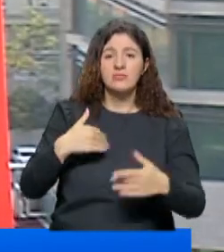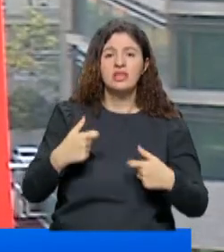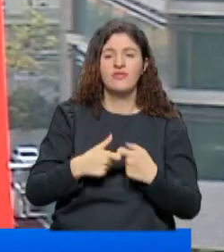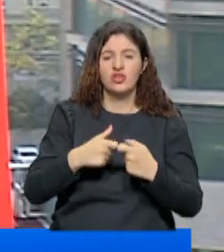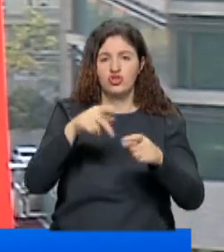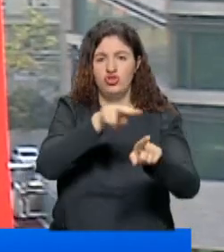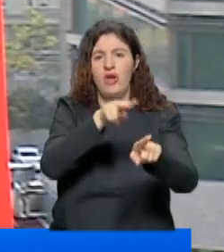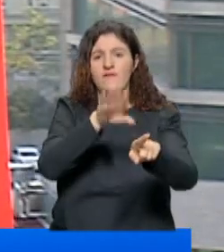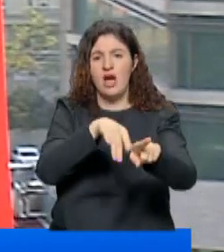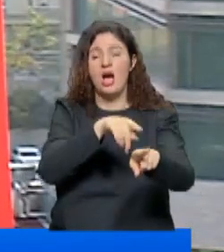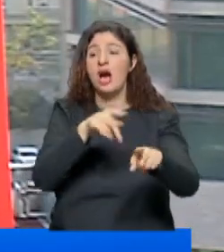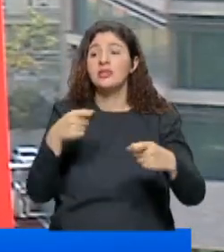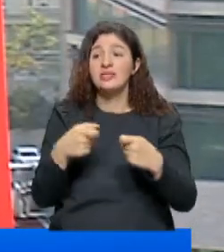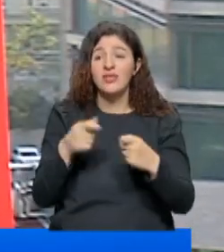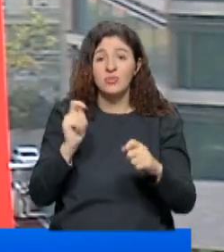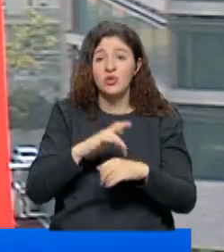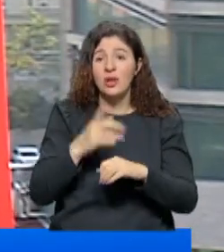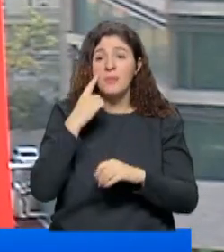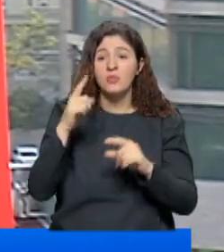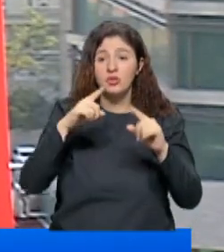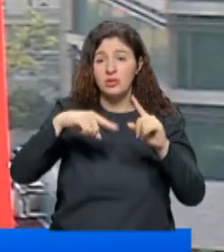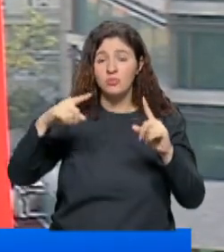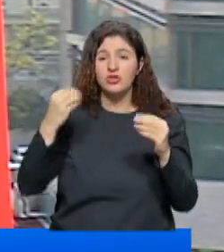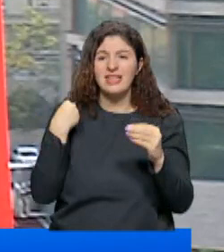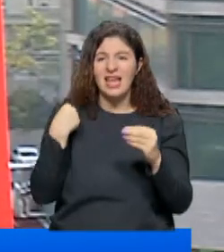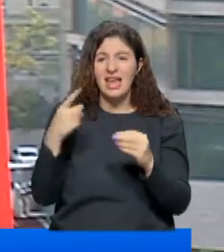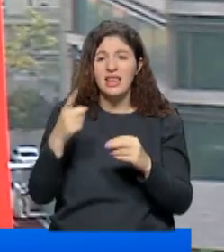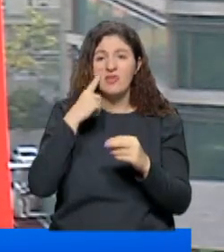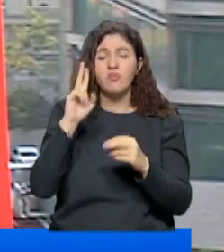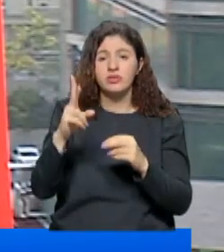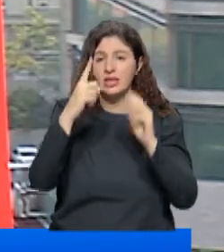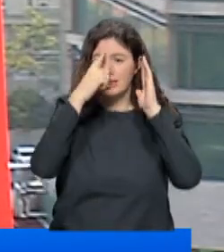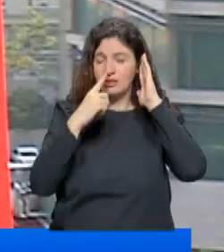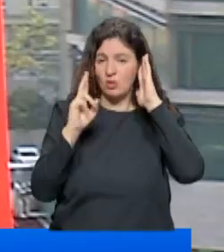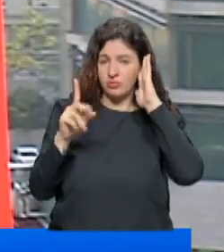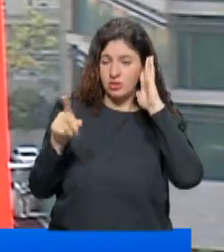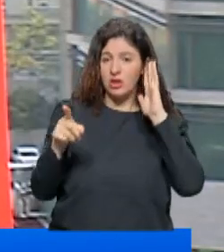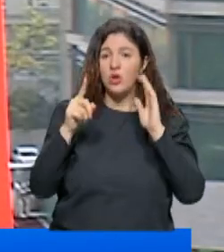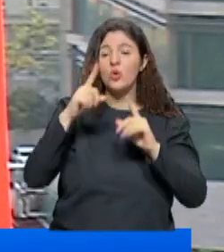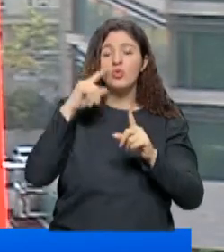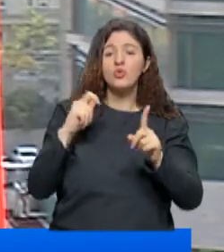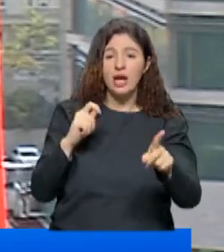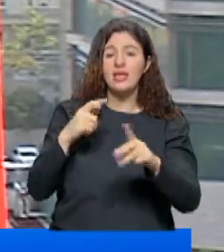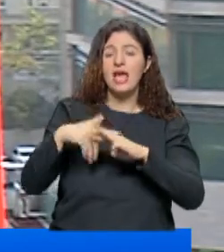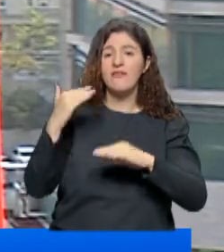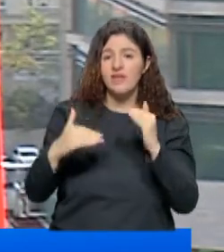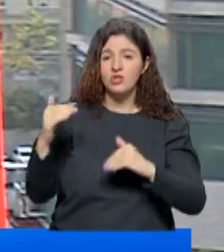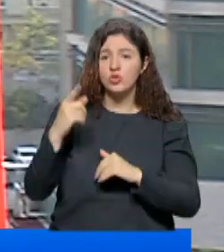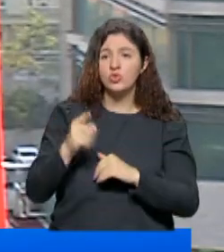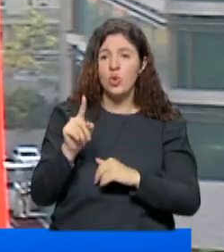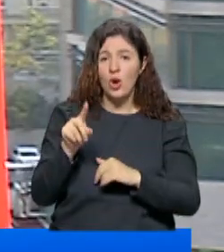hali var orada ama savaşan ülkelerde bakın bu tablo çok güncel. Devletin tablosu, resmi tablo. Ukrayna'da